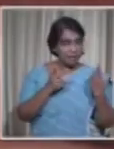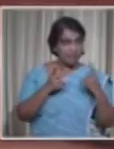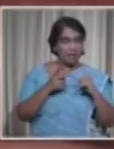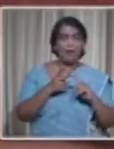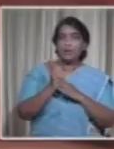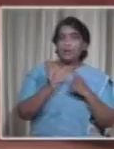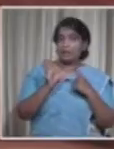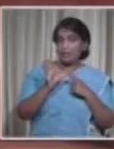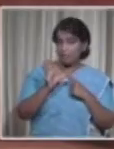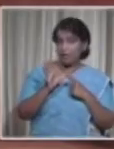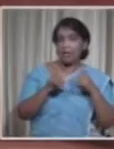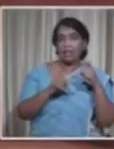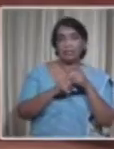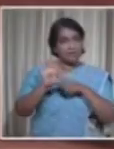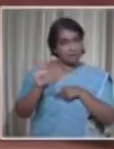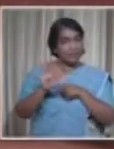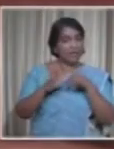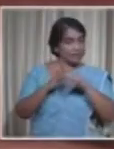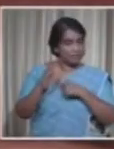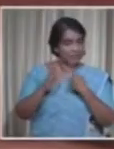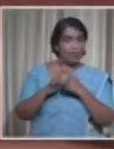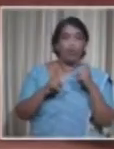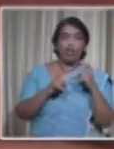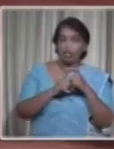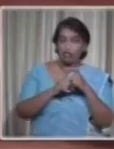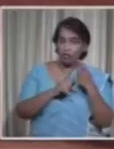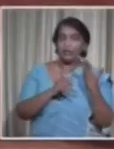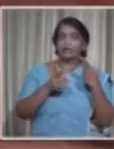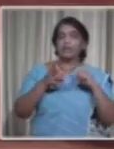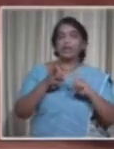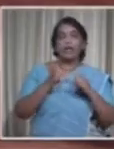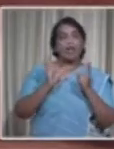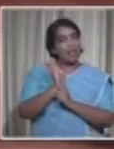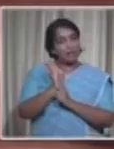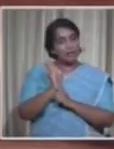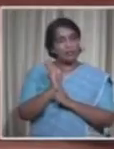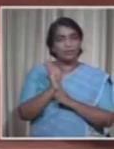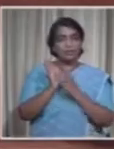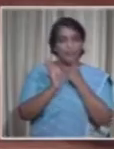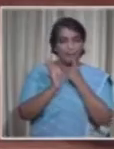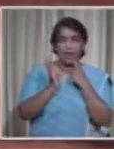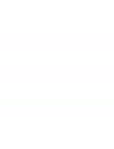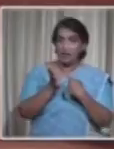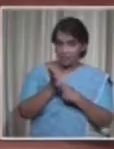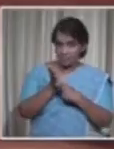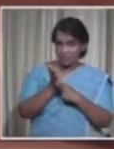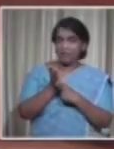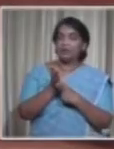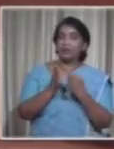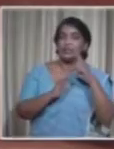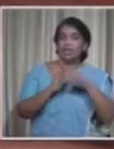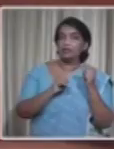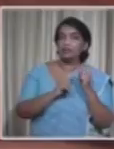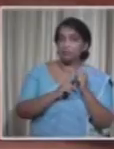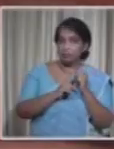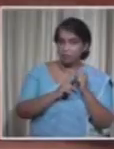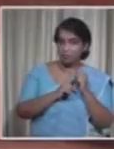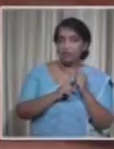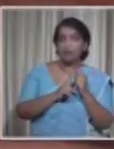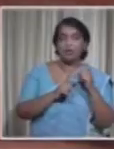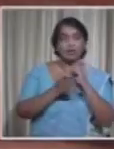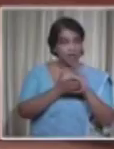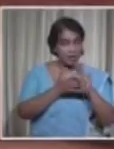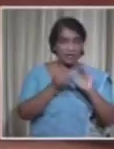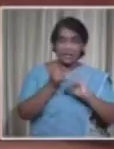මහින්ද අමරවීර, දයාශිරි ජයසේකර, දුමිත දිසානායක, ලසන්ත අලගියවන්න, රංජිත් සියමලාපිටිය, ජගත් පුස්සකුමාර, චාන්